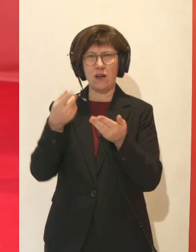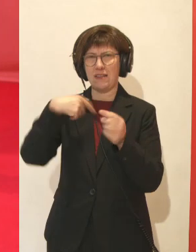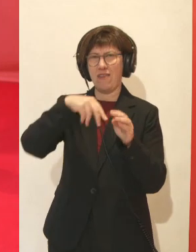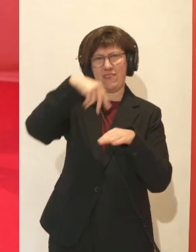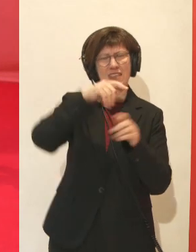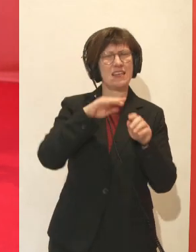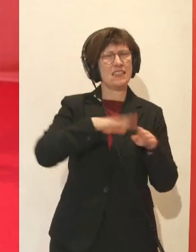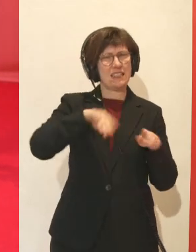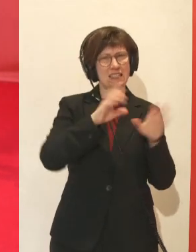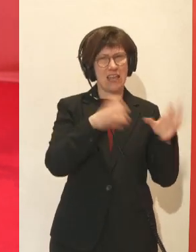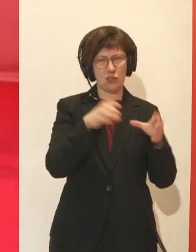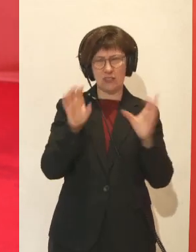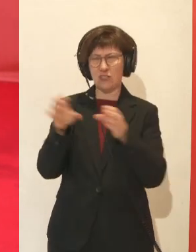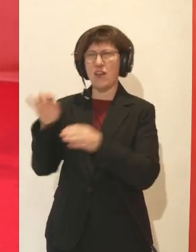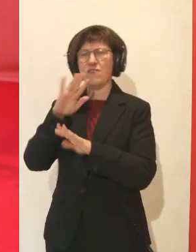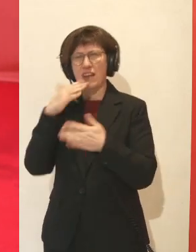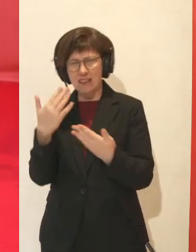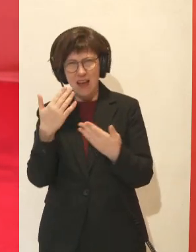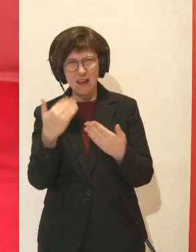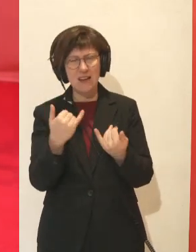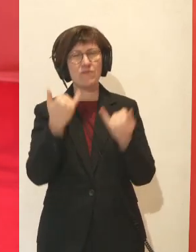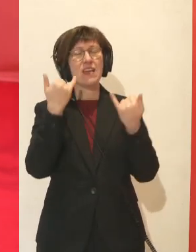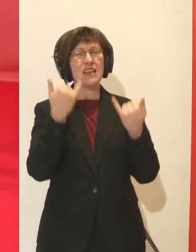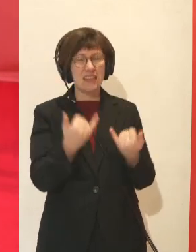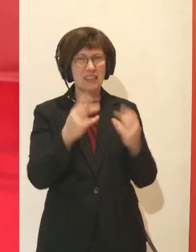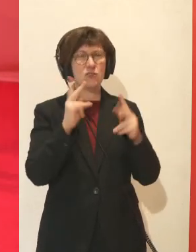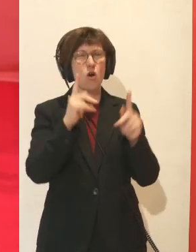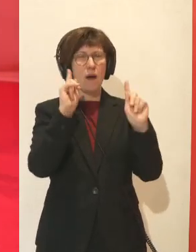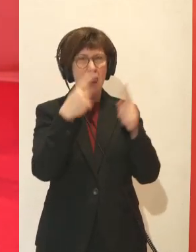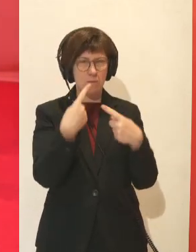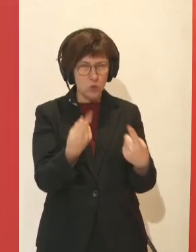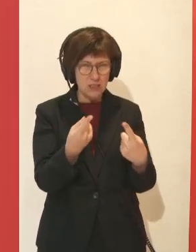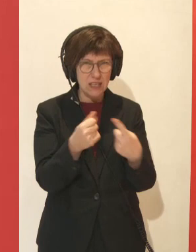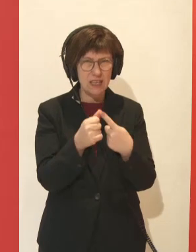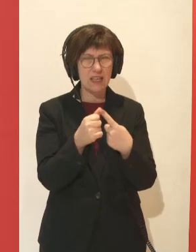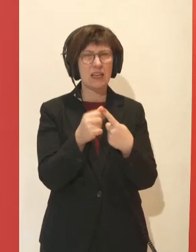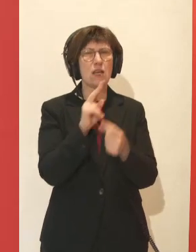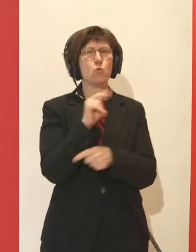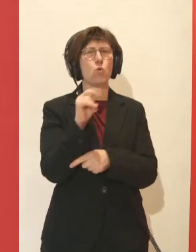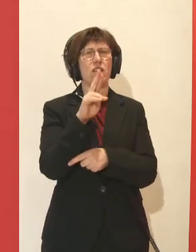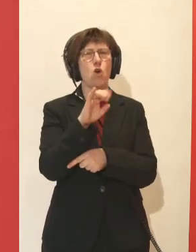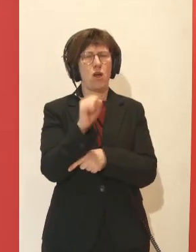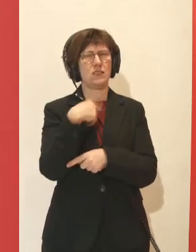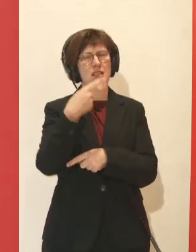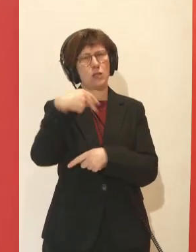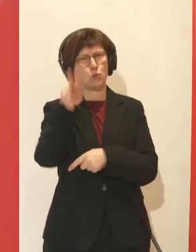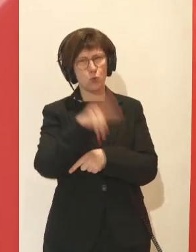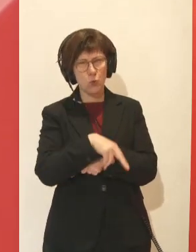verschwindest. Viel Spaß dabei. Vielen Dank. Wir hören jetzt nochmal Musik von Nui Noise und dann komme ich wieder